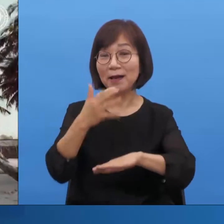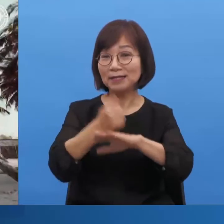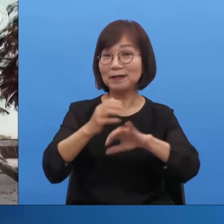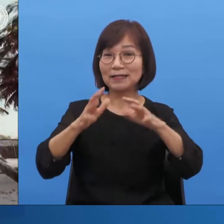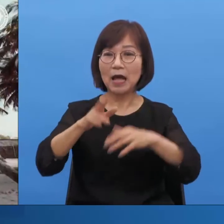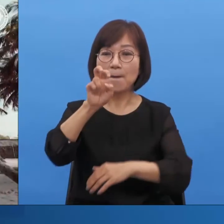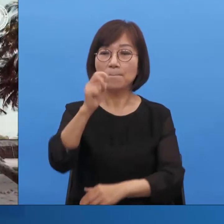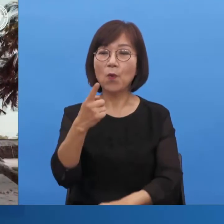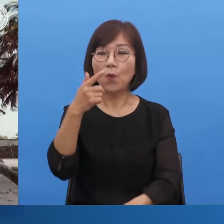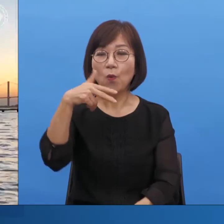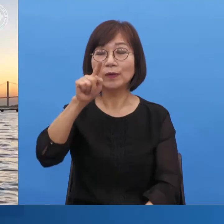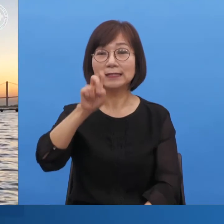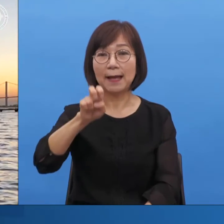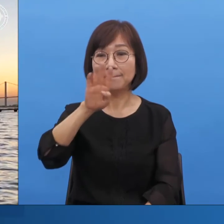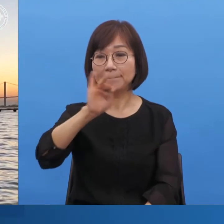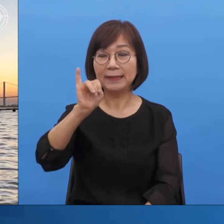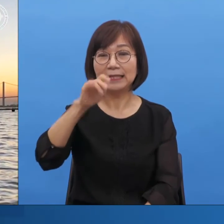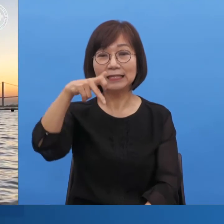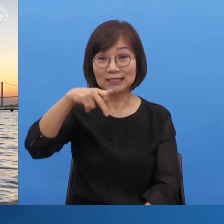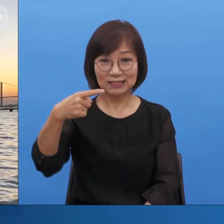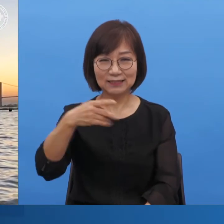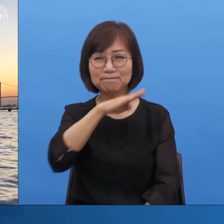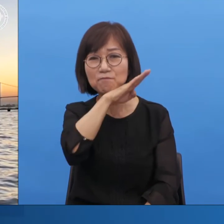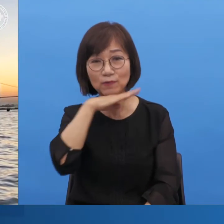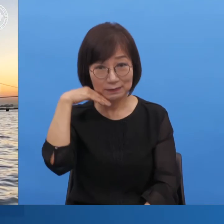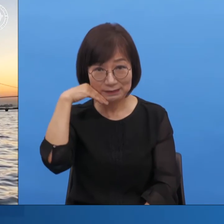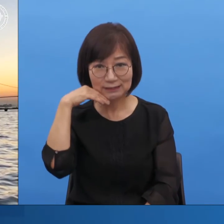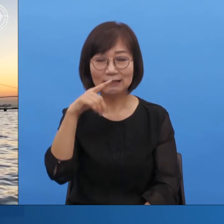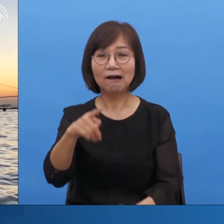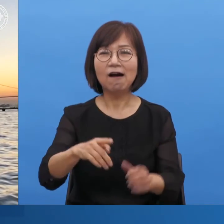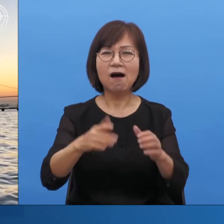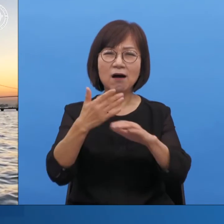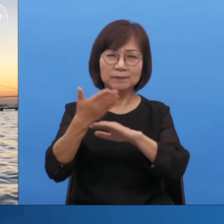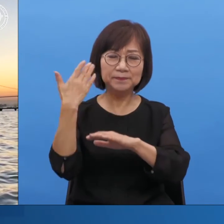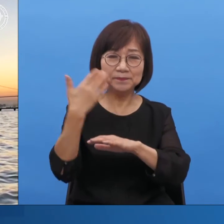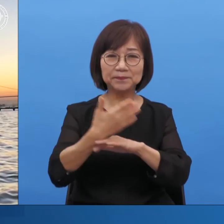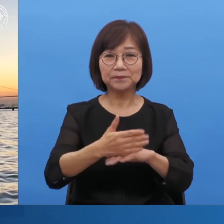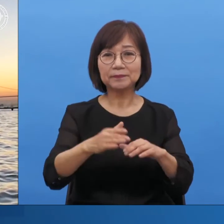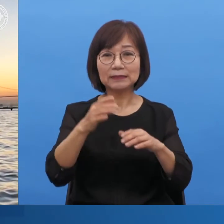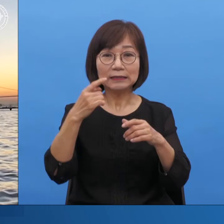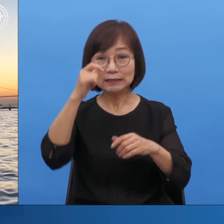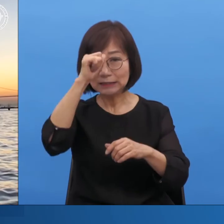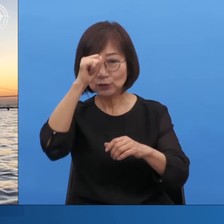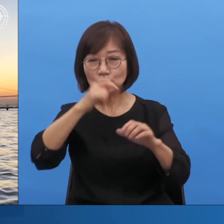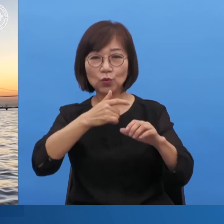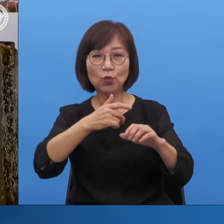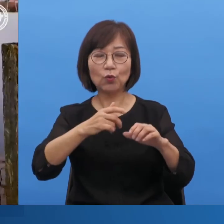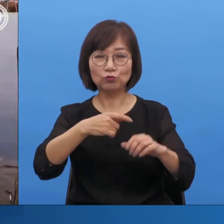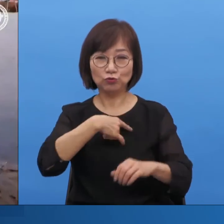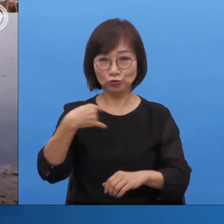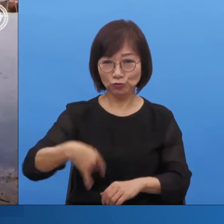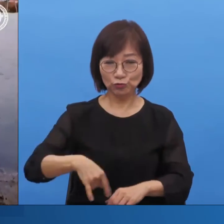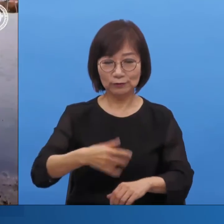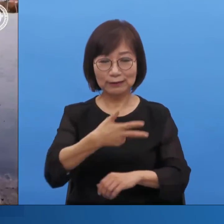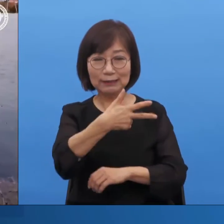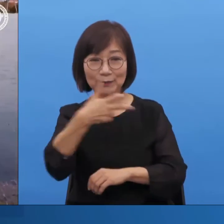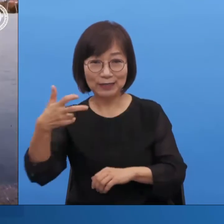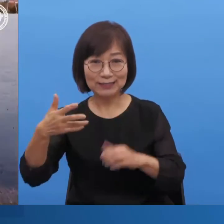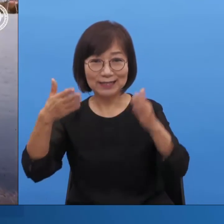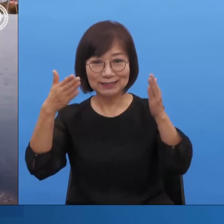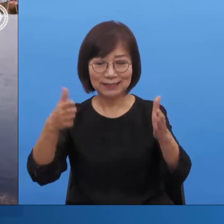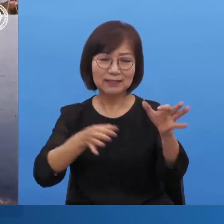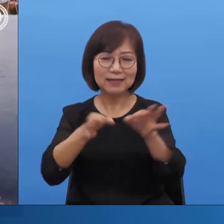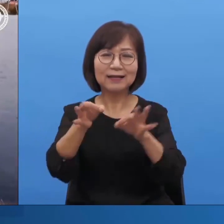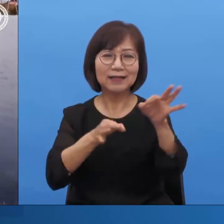나라는 모잠비크입니다. 모잠비크는 10세기 이전부터 아랍, 인도, 중국, 인도네시아 상인들과 아프리카 사이에서 교두보